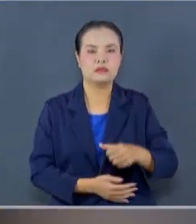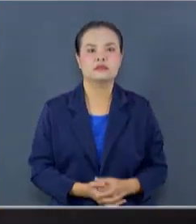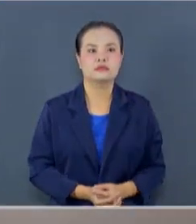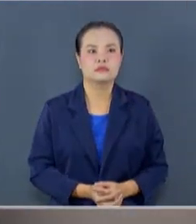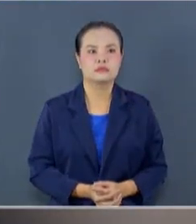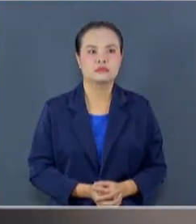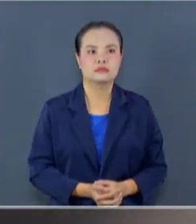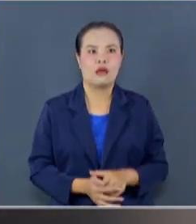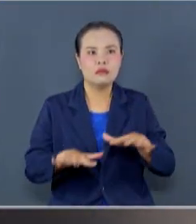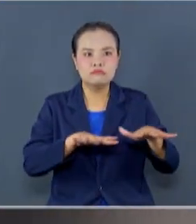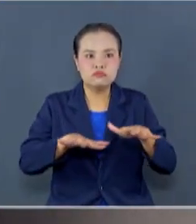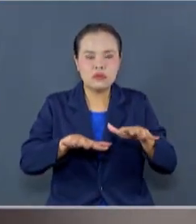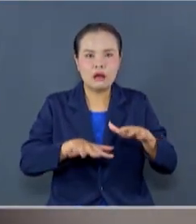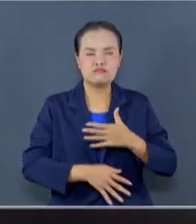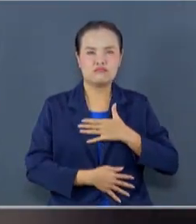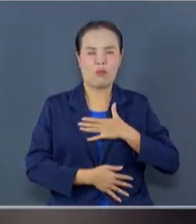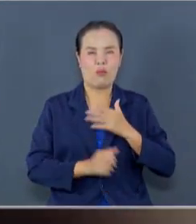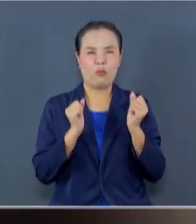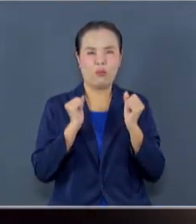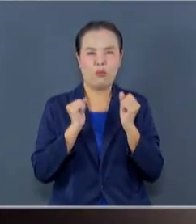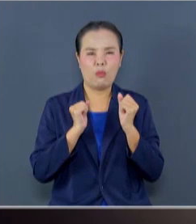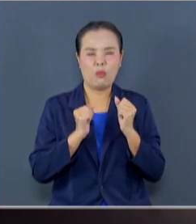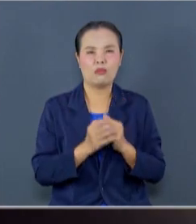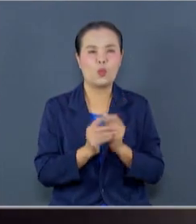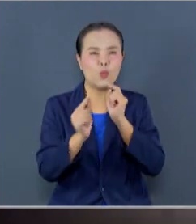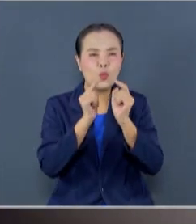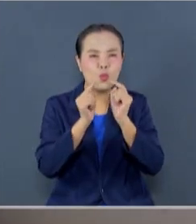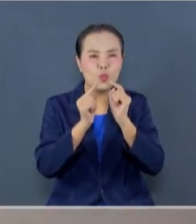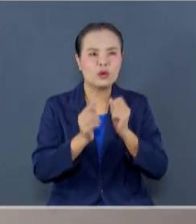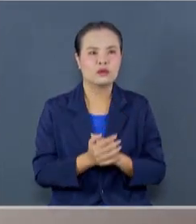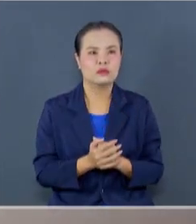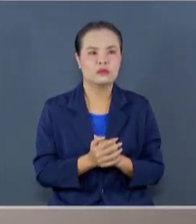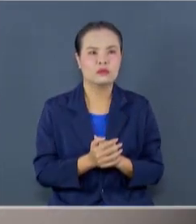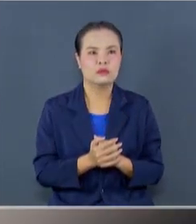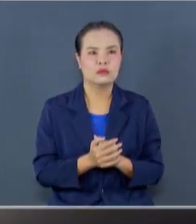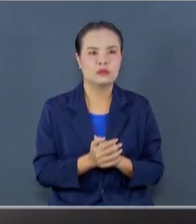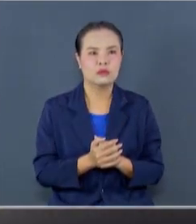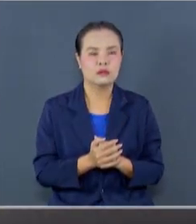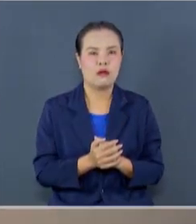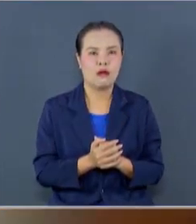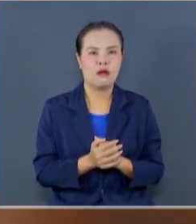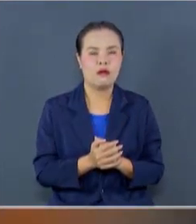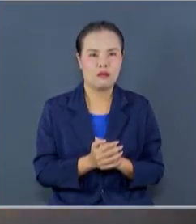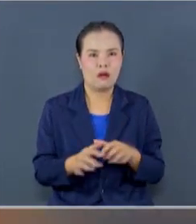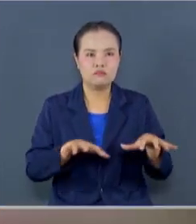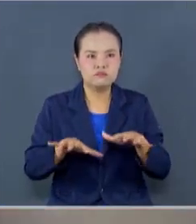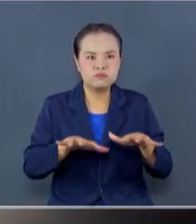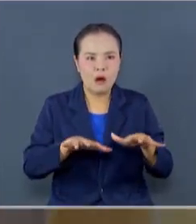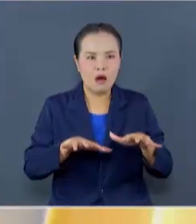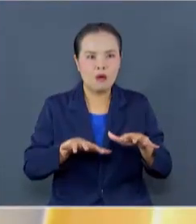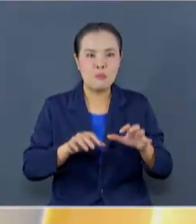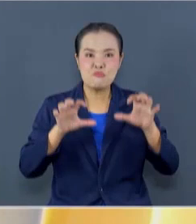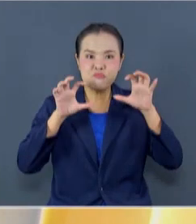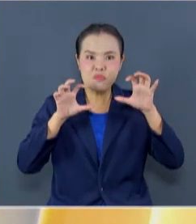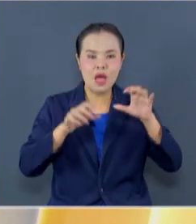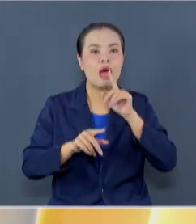สั่นเลยเมื่อกี้ อุ้ยมันสั่น พี่ผมไปจับพวกที่เขย่า พี่มันจริง ถึ